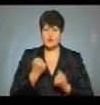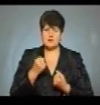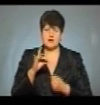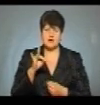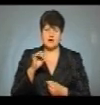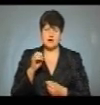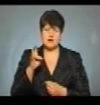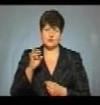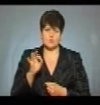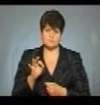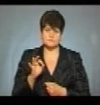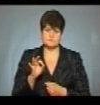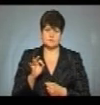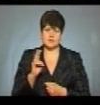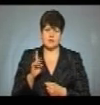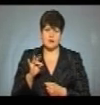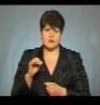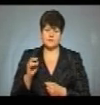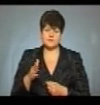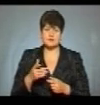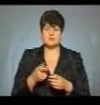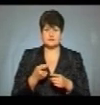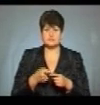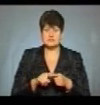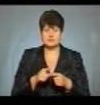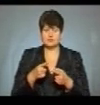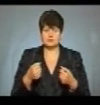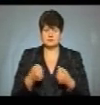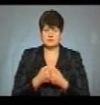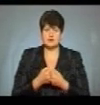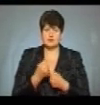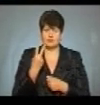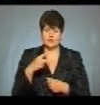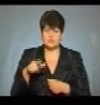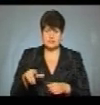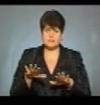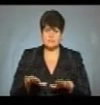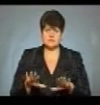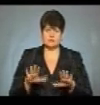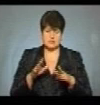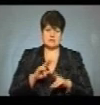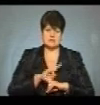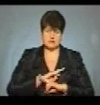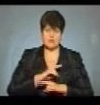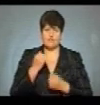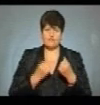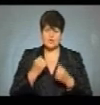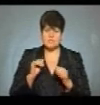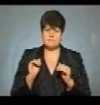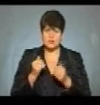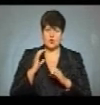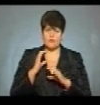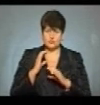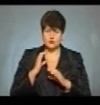«Рено Крафтер». В результаті даної дорожньо-транспортної пригоди двоє осіб на місці події загинуло. Водій мікроавтобуса та двоє